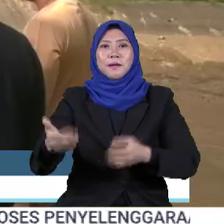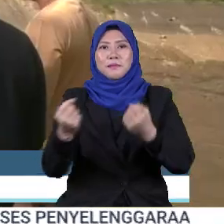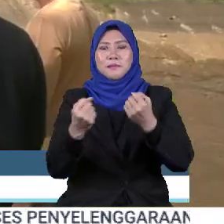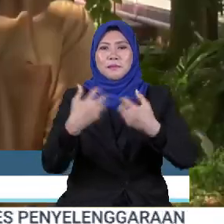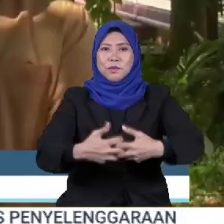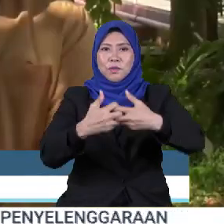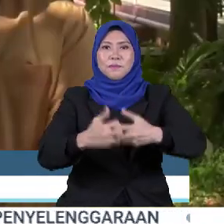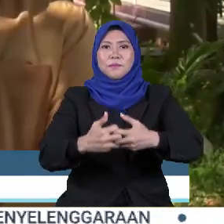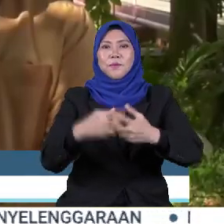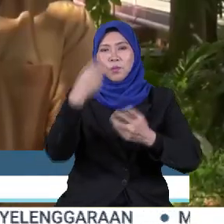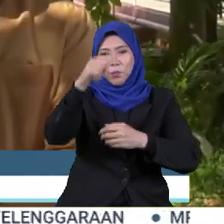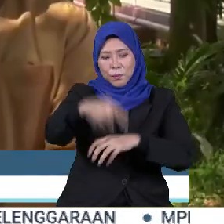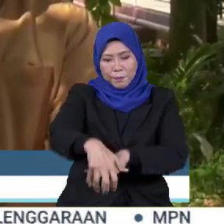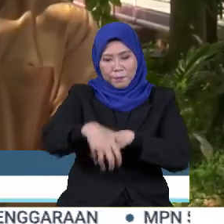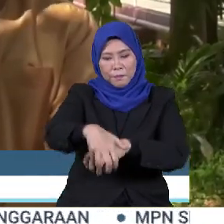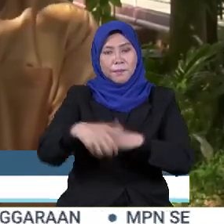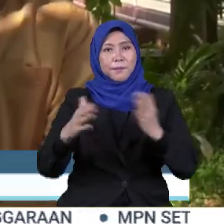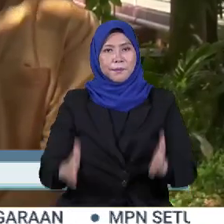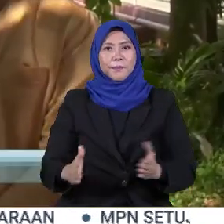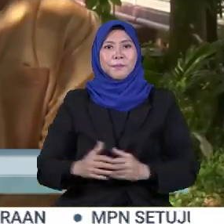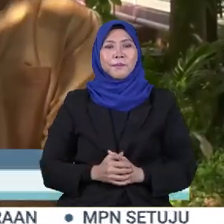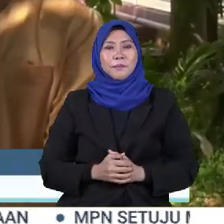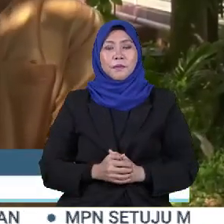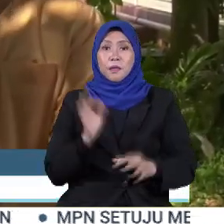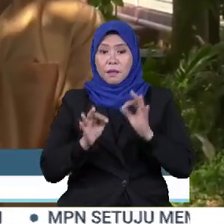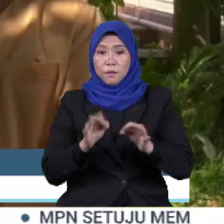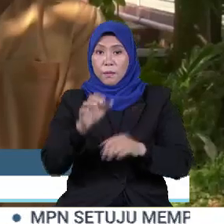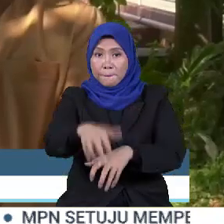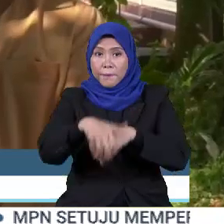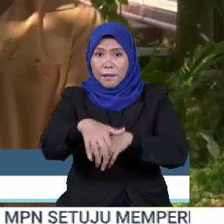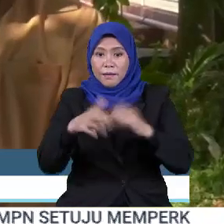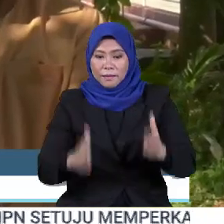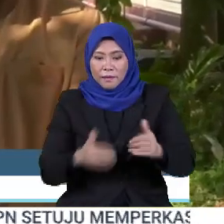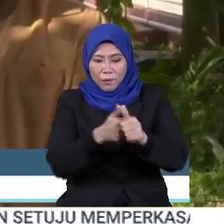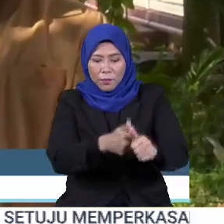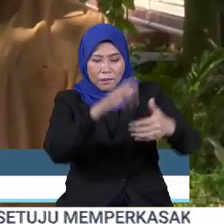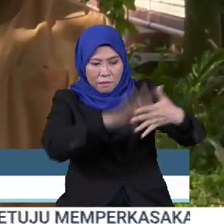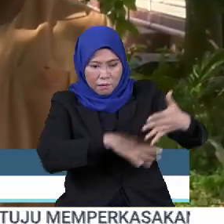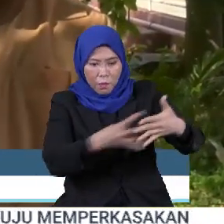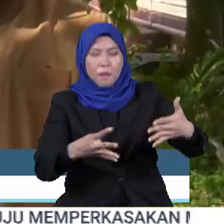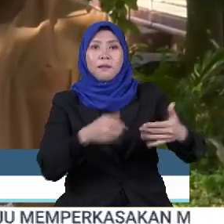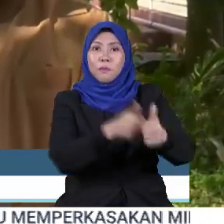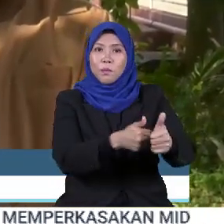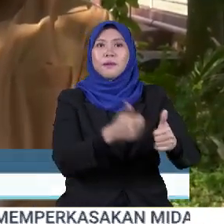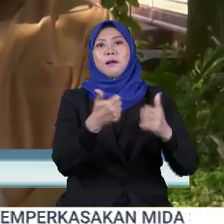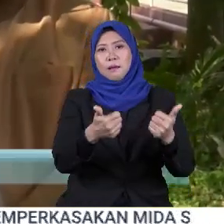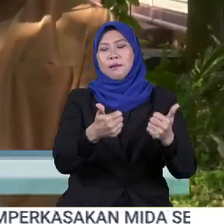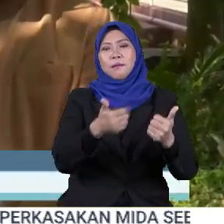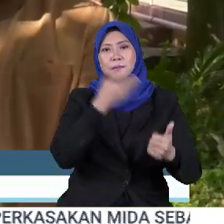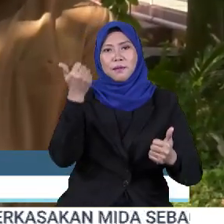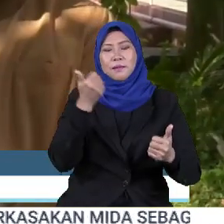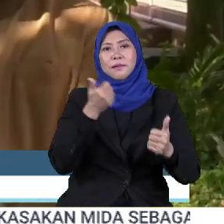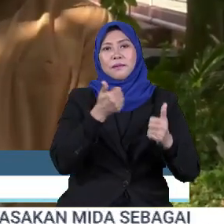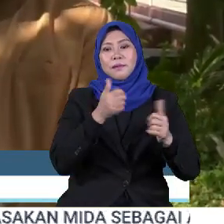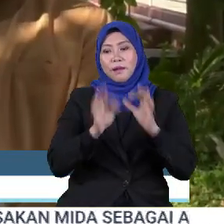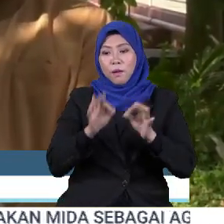petani. Kalau dia ikut jadual kita tu dia bebas. Mana dia lari sikit, kecuali banjir itu berlaku awal lah. Ha,